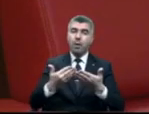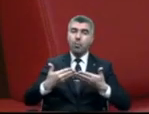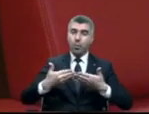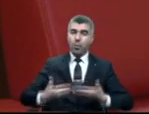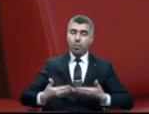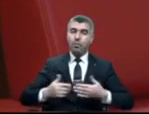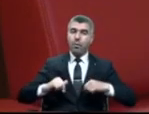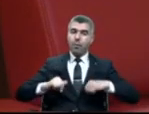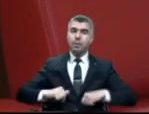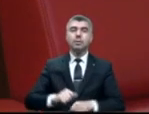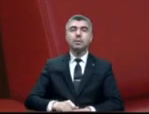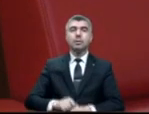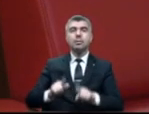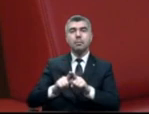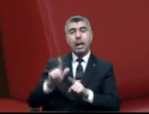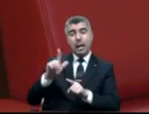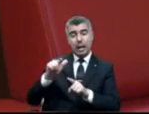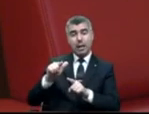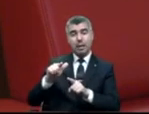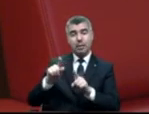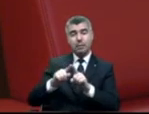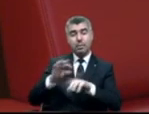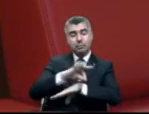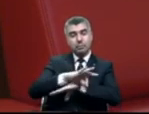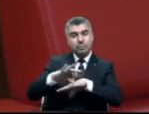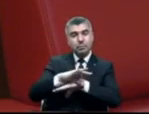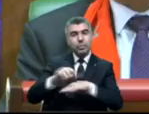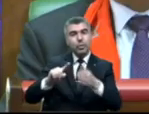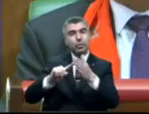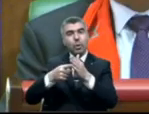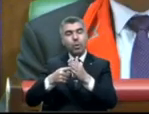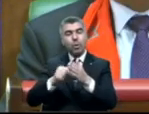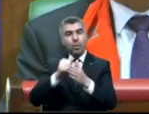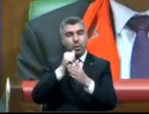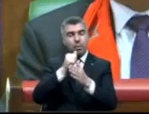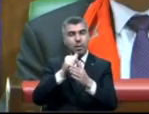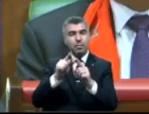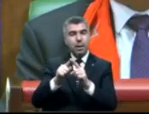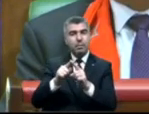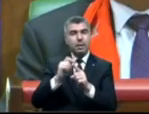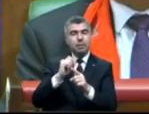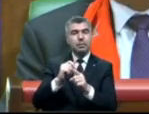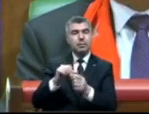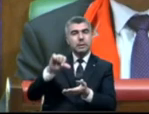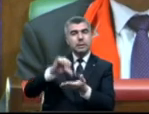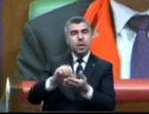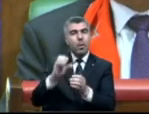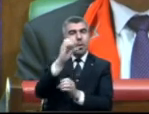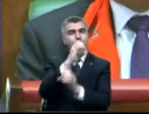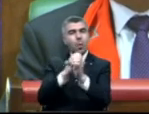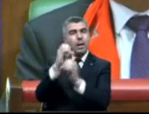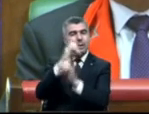وأنبه إن بعض الوكالة وكالة المكتب الوطني للكهرباء ببني مدينة وزان